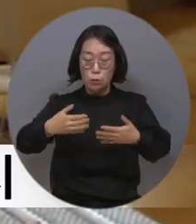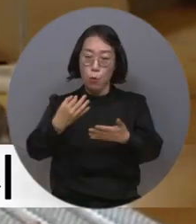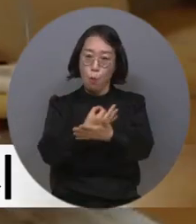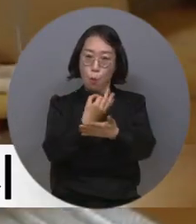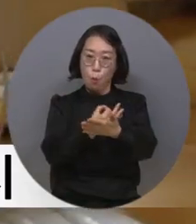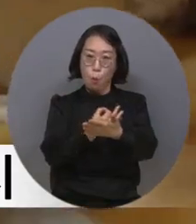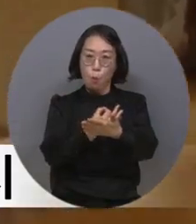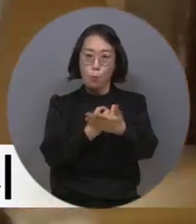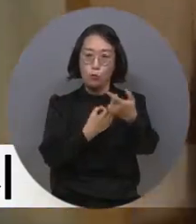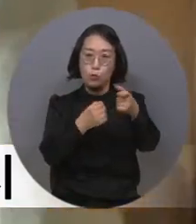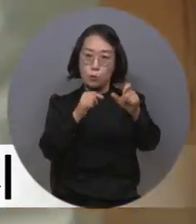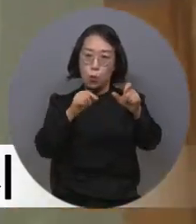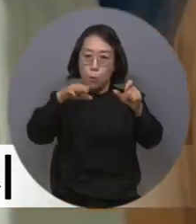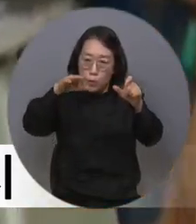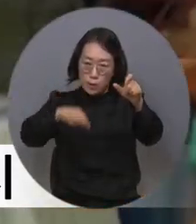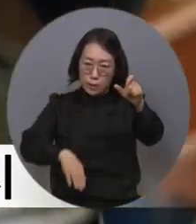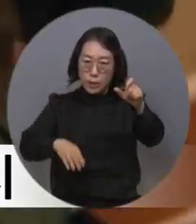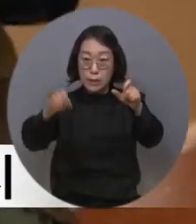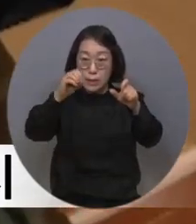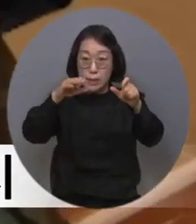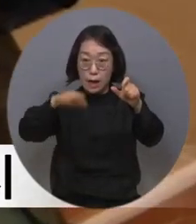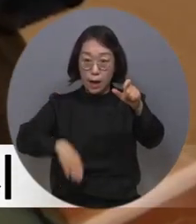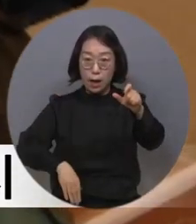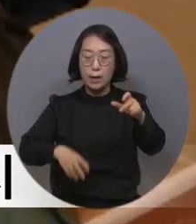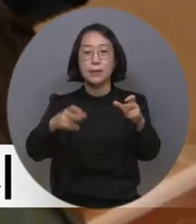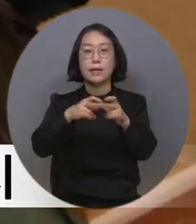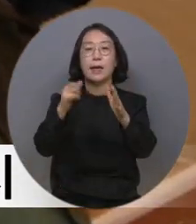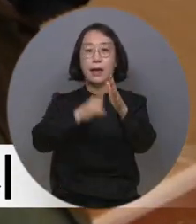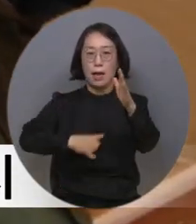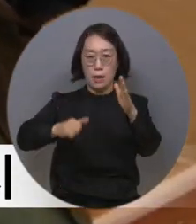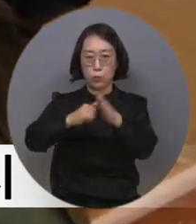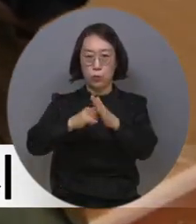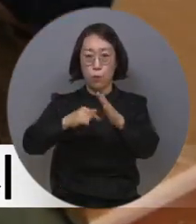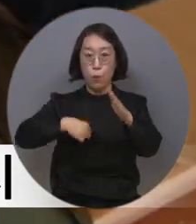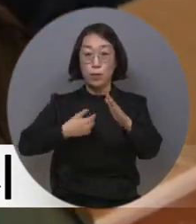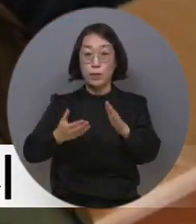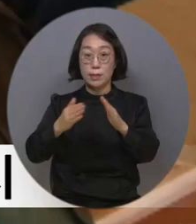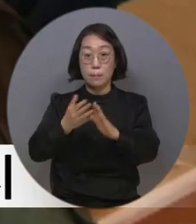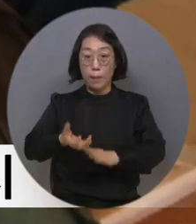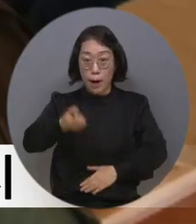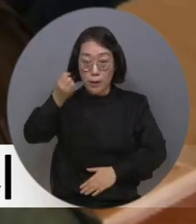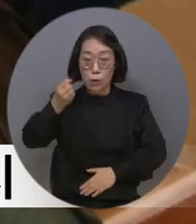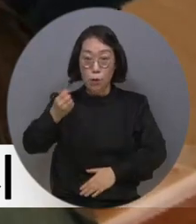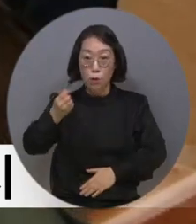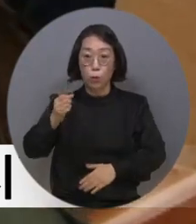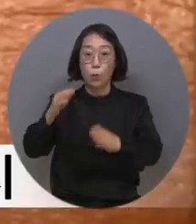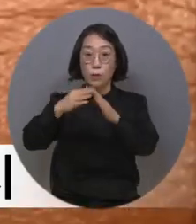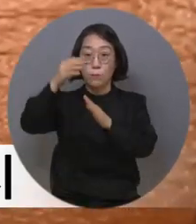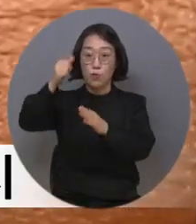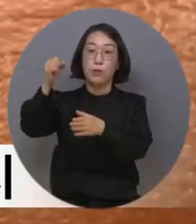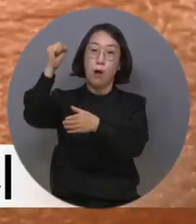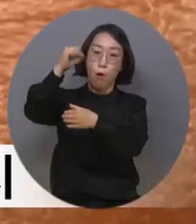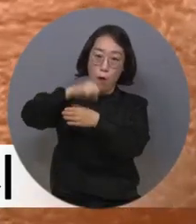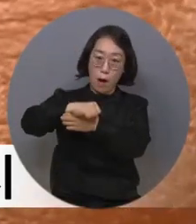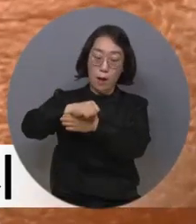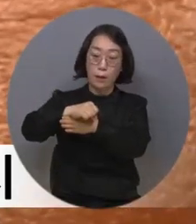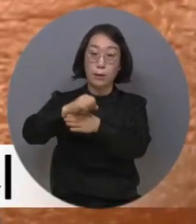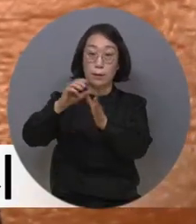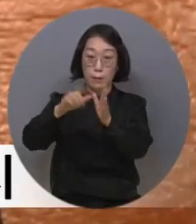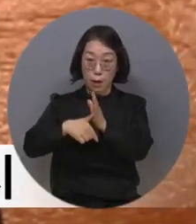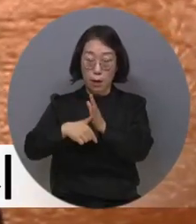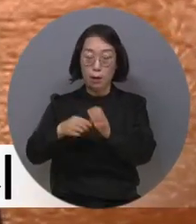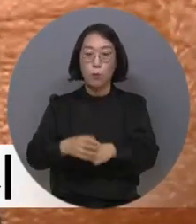중위소득 65% 이하의 저소득 장애인 가구로 자가 주택이거나 임차 가구의 경우 주택 소유주가 공사를